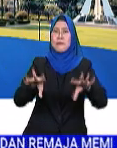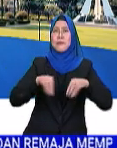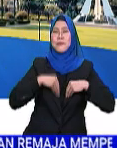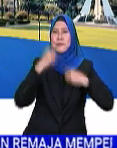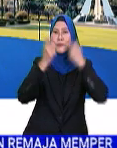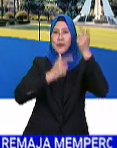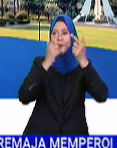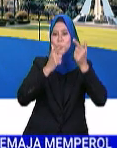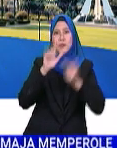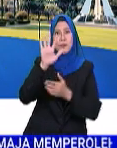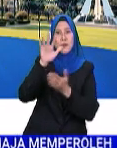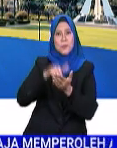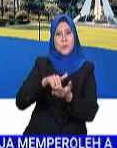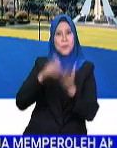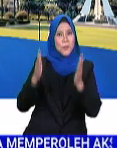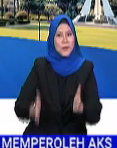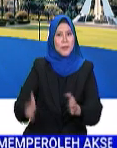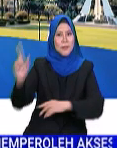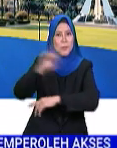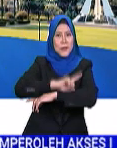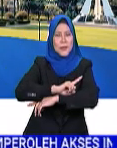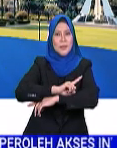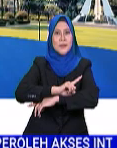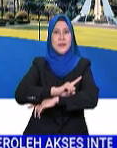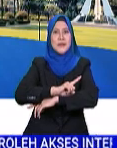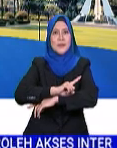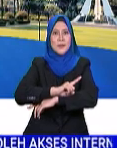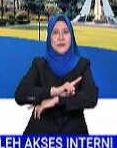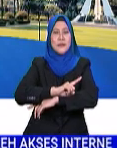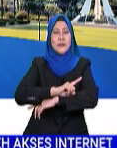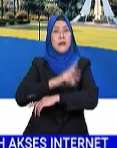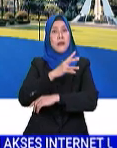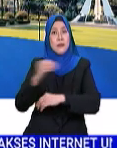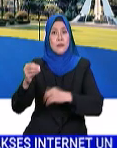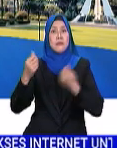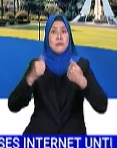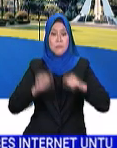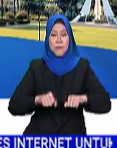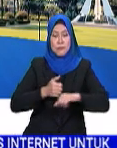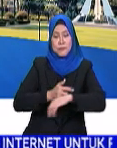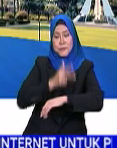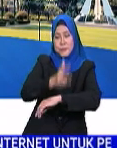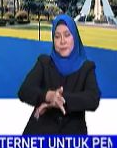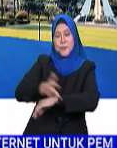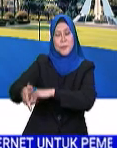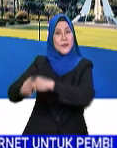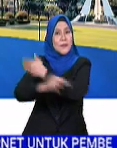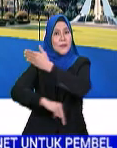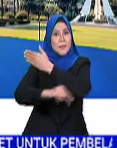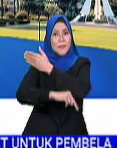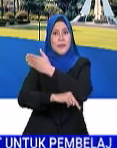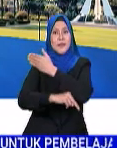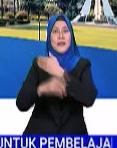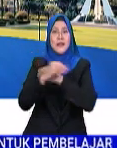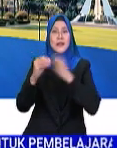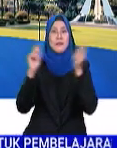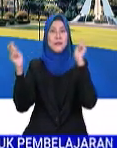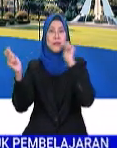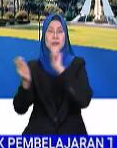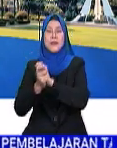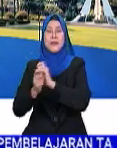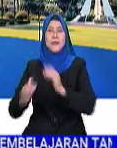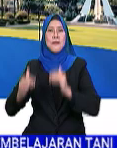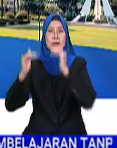hampir 5,000 orang sehari, kesan positif daripada kebenaran merentas negeri di samping peralihan fasa